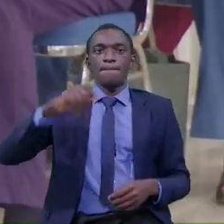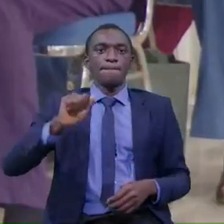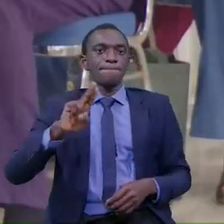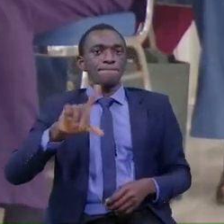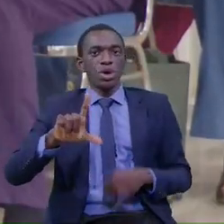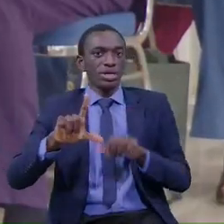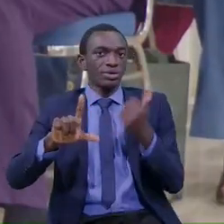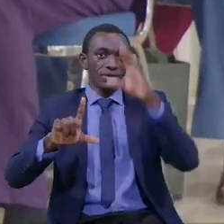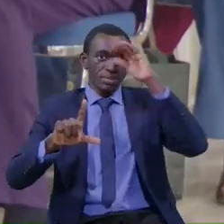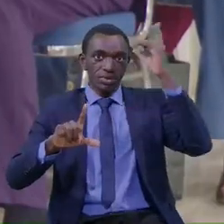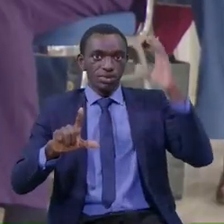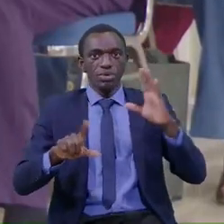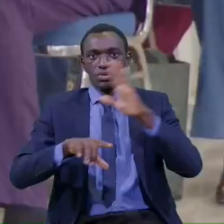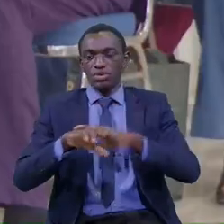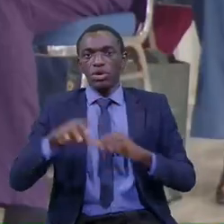je fasse?